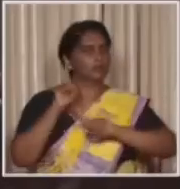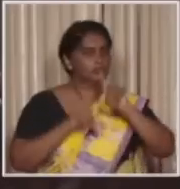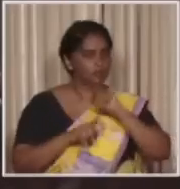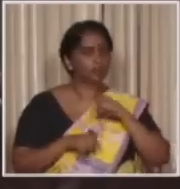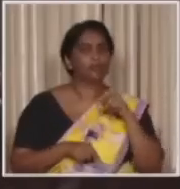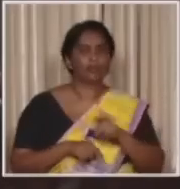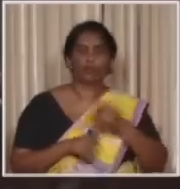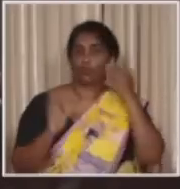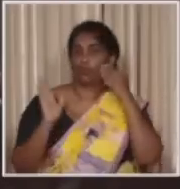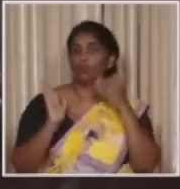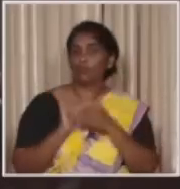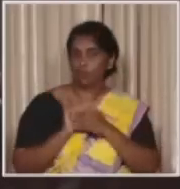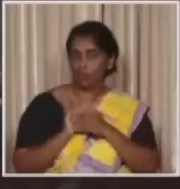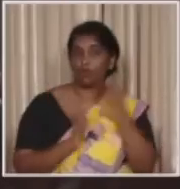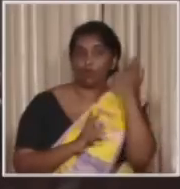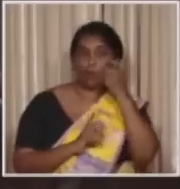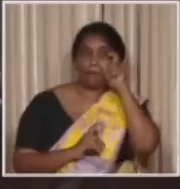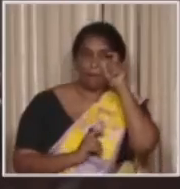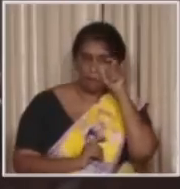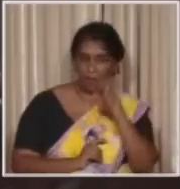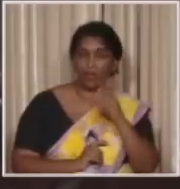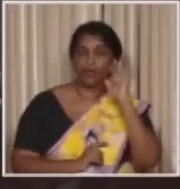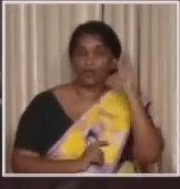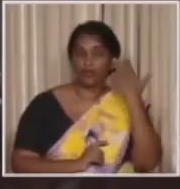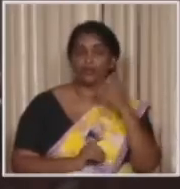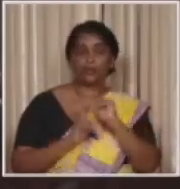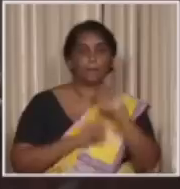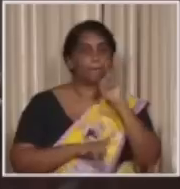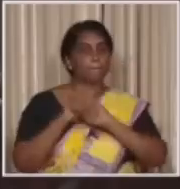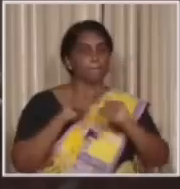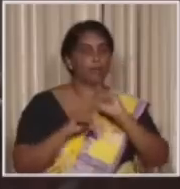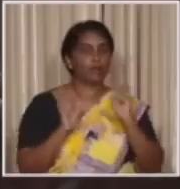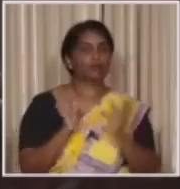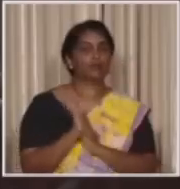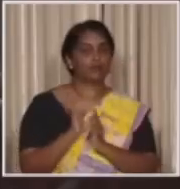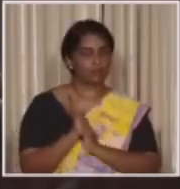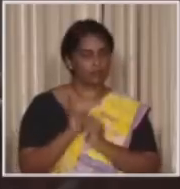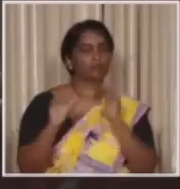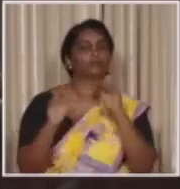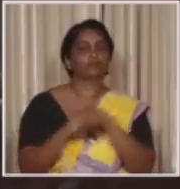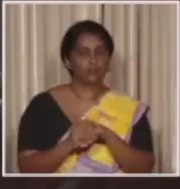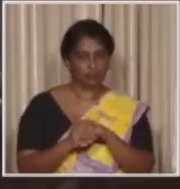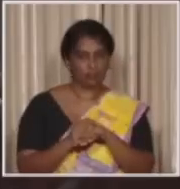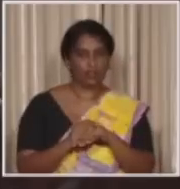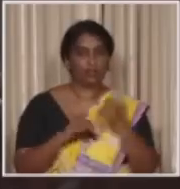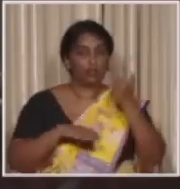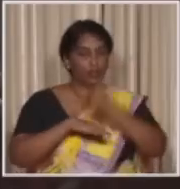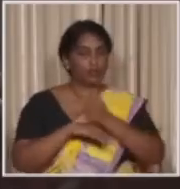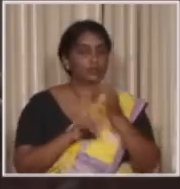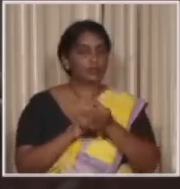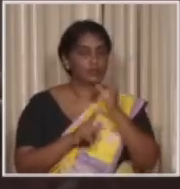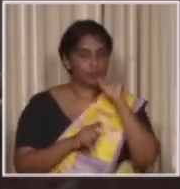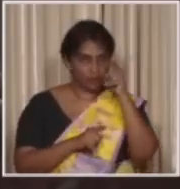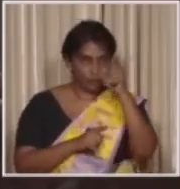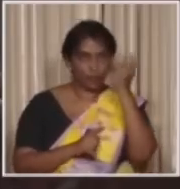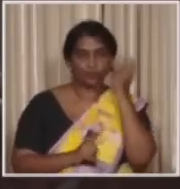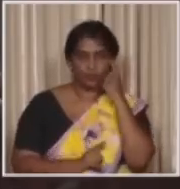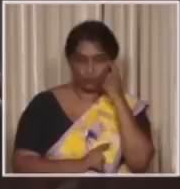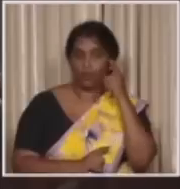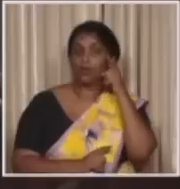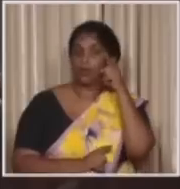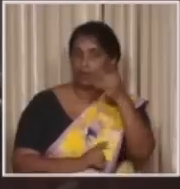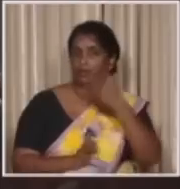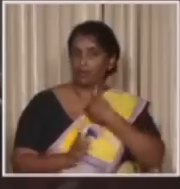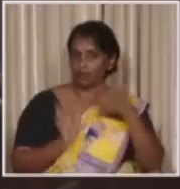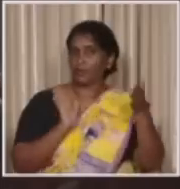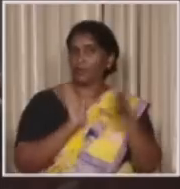මේක සම්බන්ධව සොයා බලන්න විශේෂ පාර්ලිමේන්තු කාරක සභාවක් පත් කරන්න ඕන කියලා. මූලාසනයේ ගරු සභාපතිතුමා දන්නවා, ඔබතුමත්